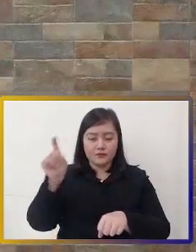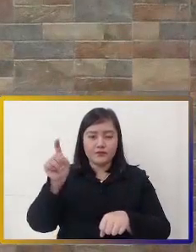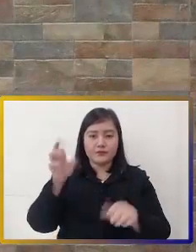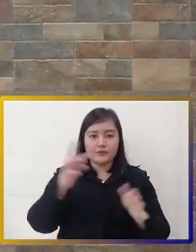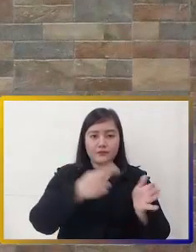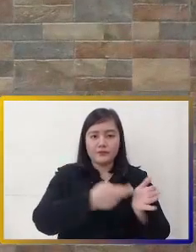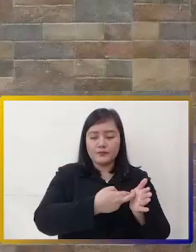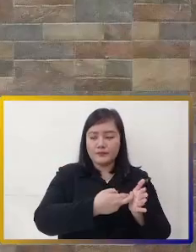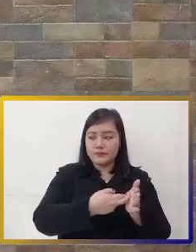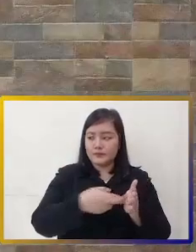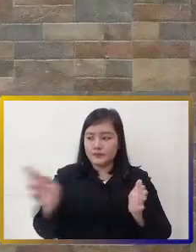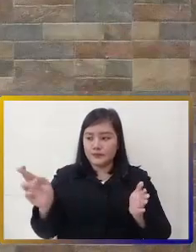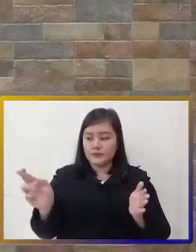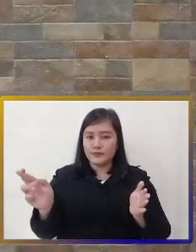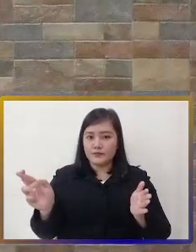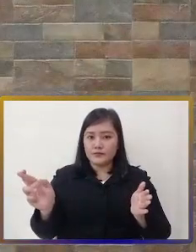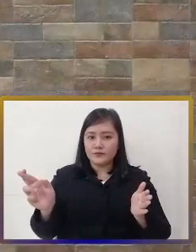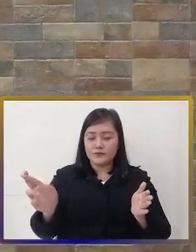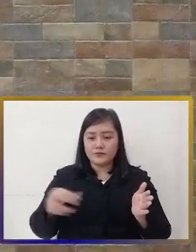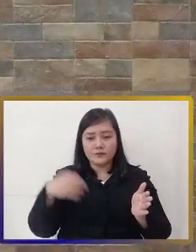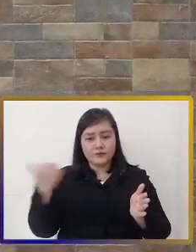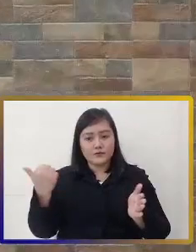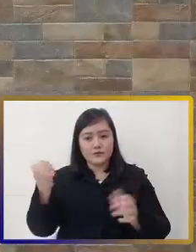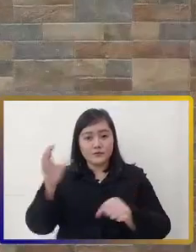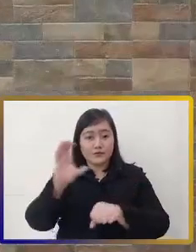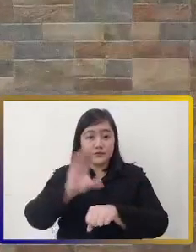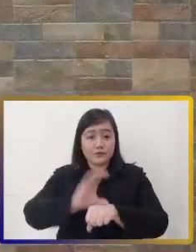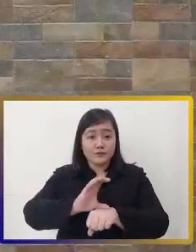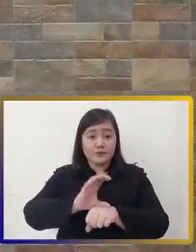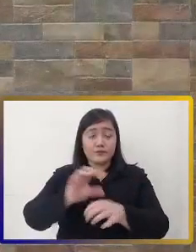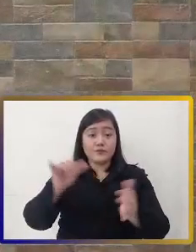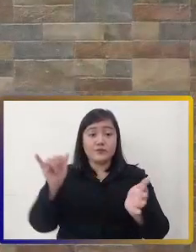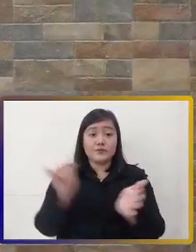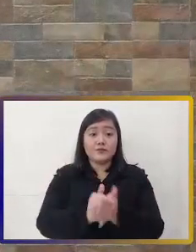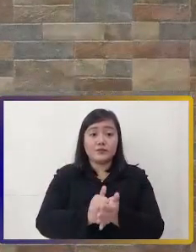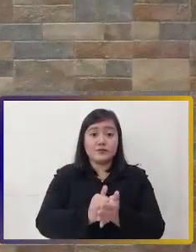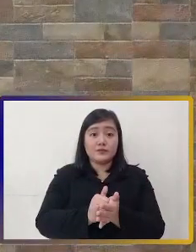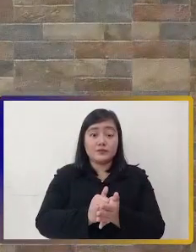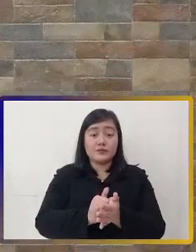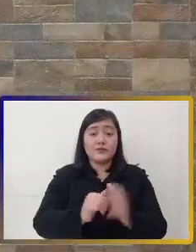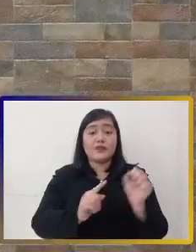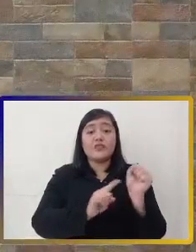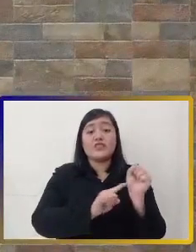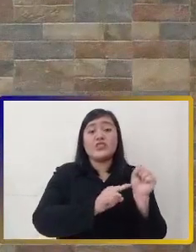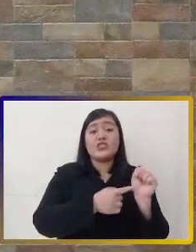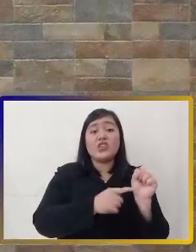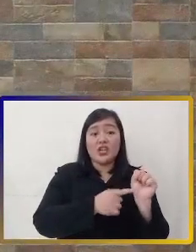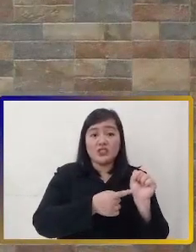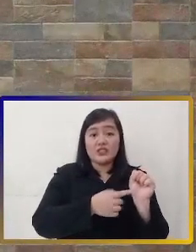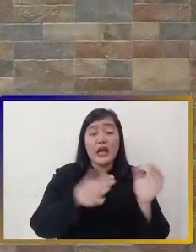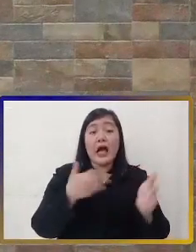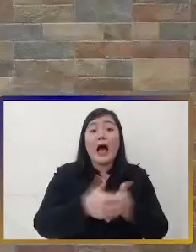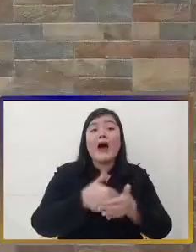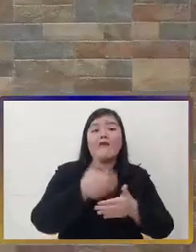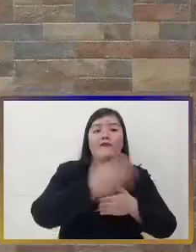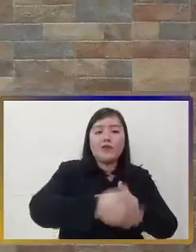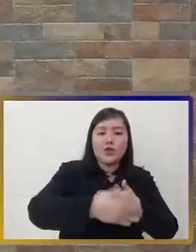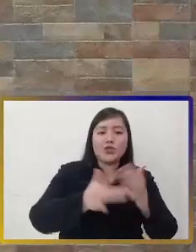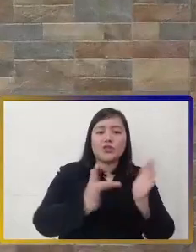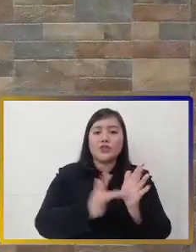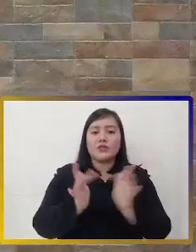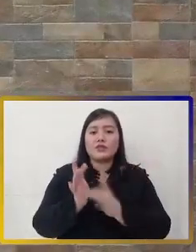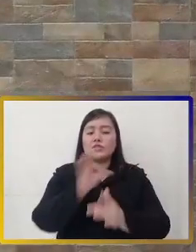eliminate the so-called churches na ang origin nila ay nagsimula after ng kapanahunan ng Panginoon